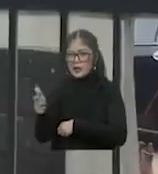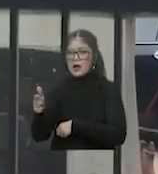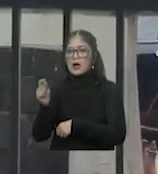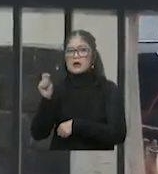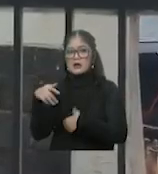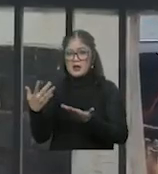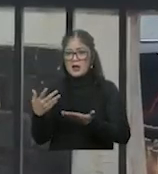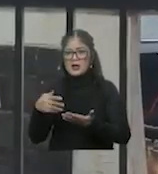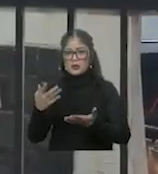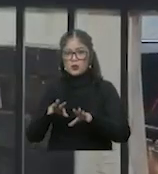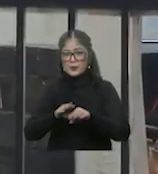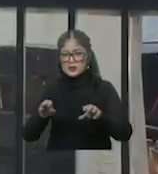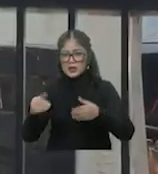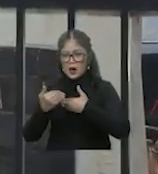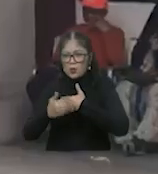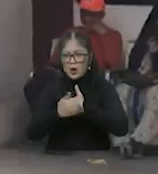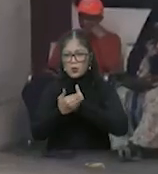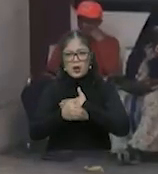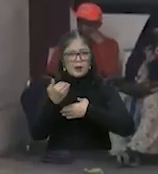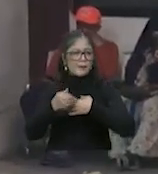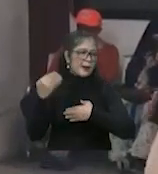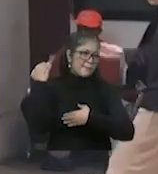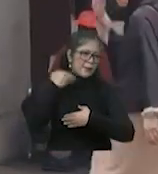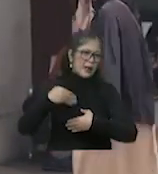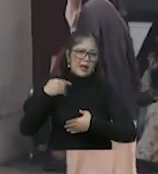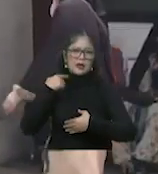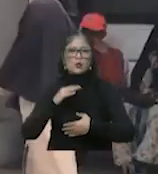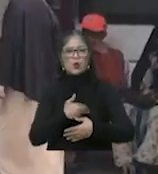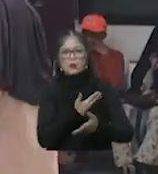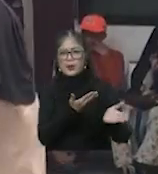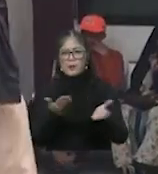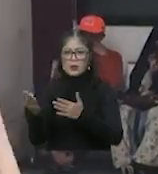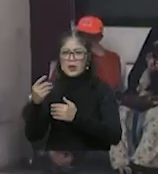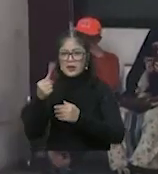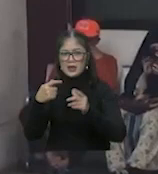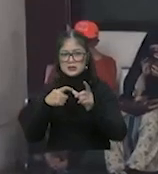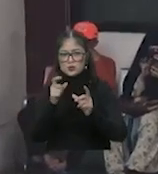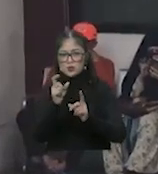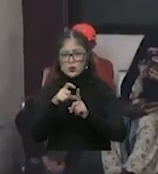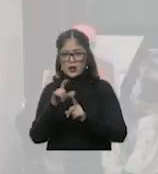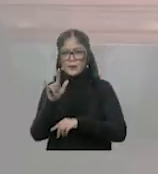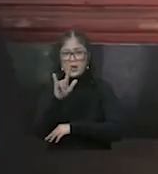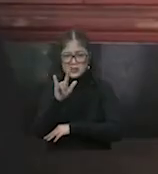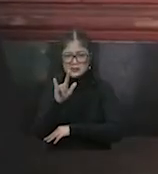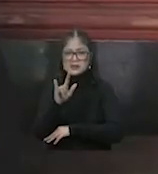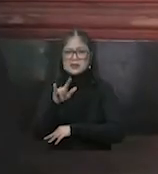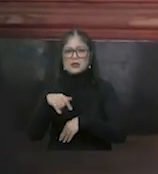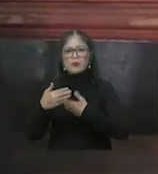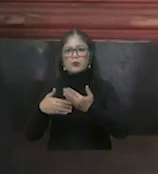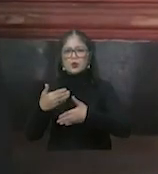mengalami luka cukup parah pada bagian tangan dan belakang kepala. Korban dilarikan ke RSUD Kota Bekasi untuk penanganan medis. Saya